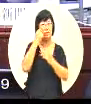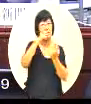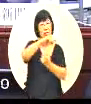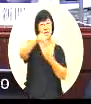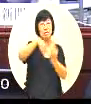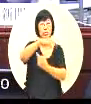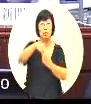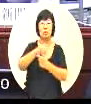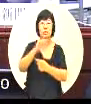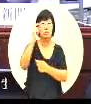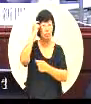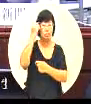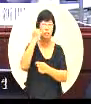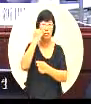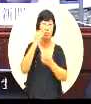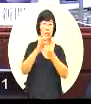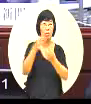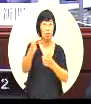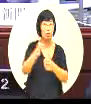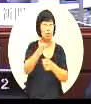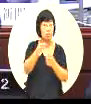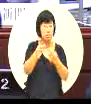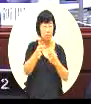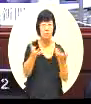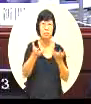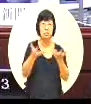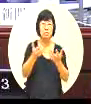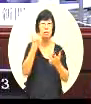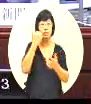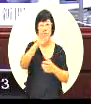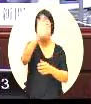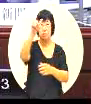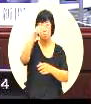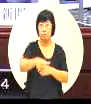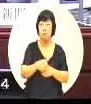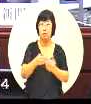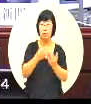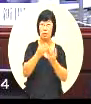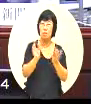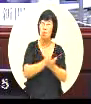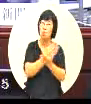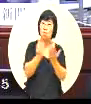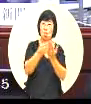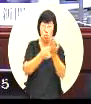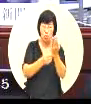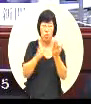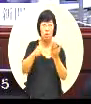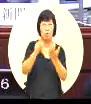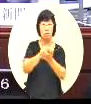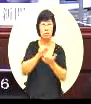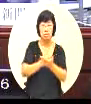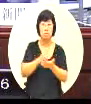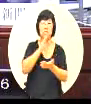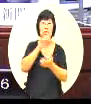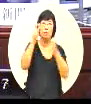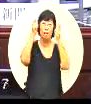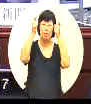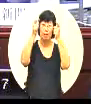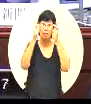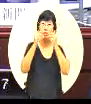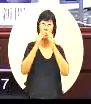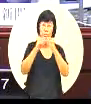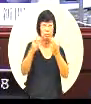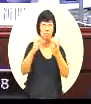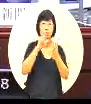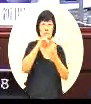为在财政各项，包括《天下》杂志对全台湾各县市，高雄都是中段班，不是全国最